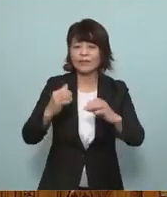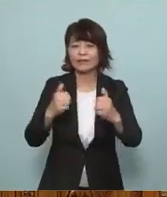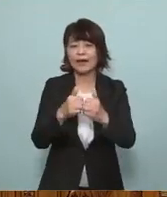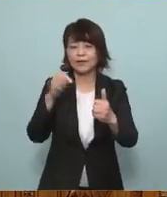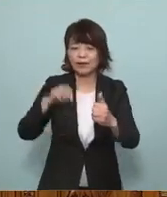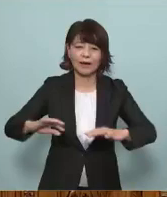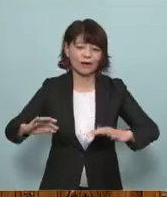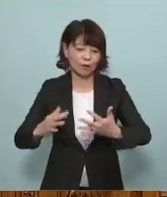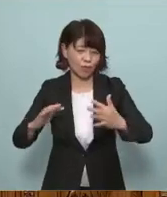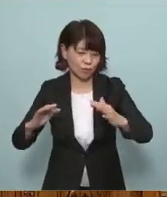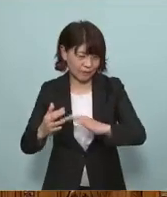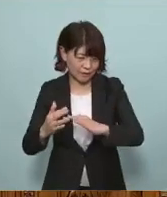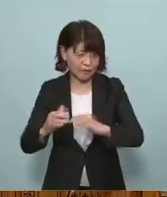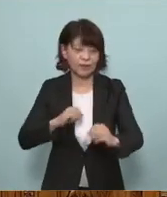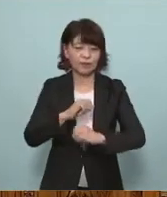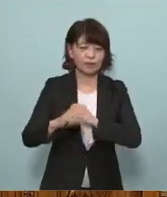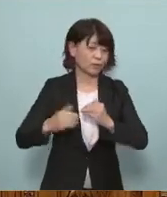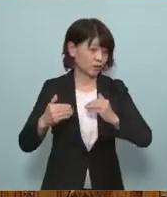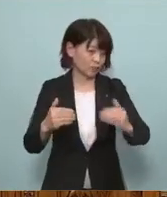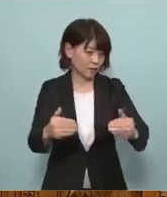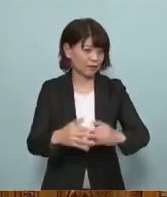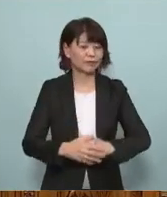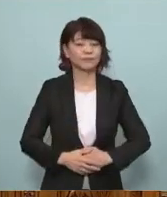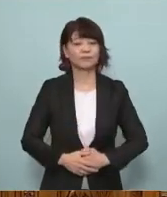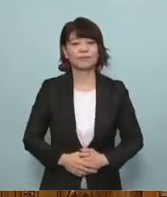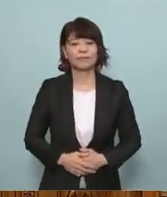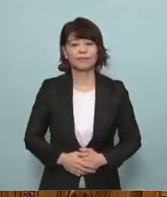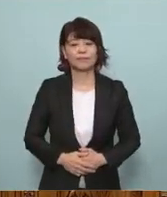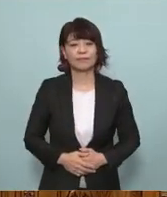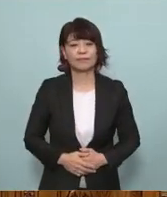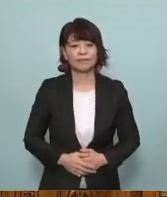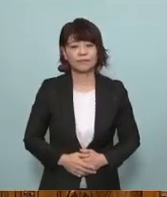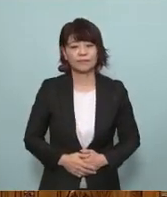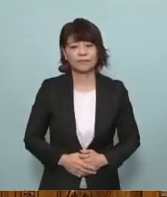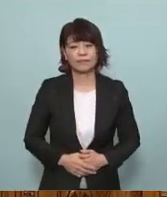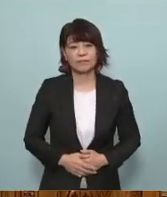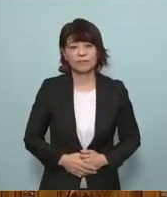取り組みを前に進めてまいります。